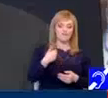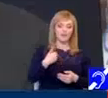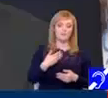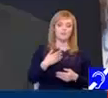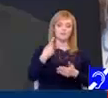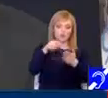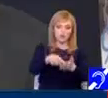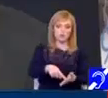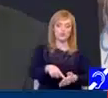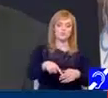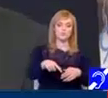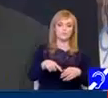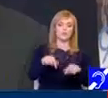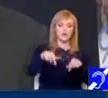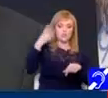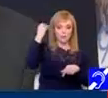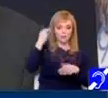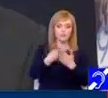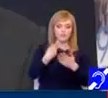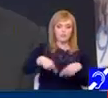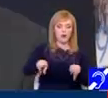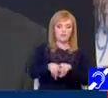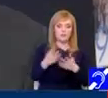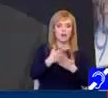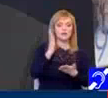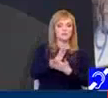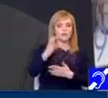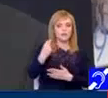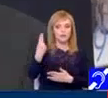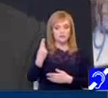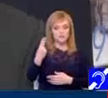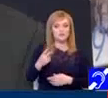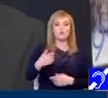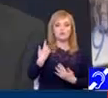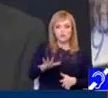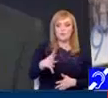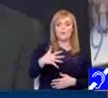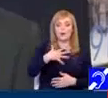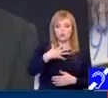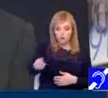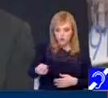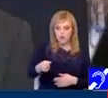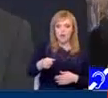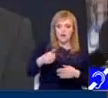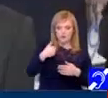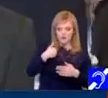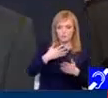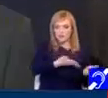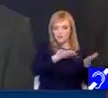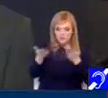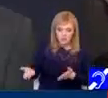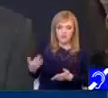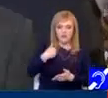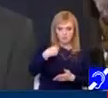la ei. Sunt cei din Edineț, Republica Moldova, deja am primit mesaje că vor să ajungă cu această caravană. E